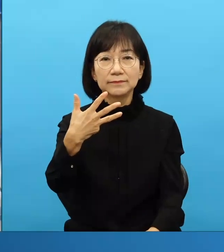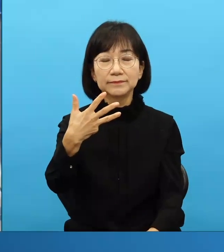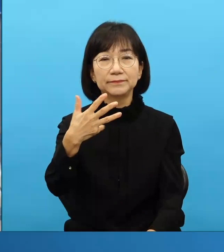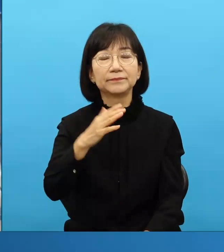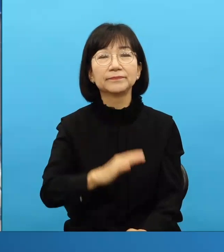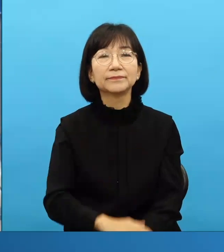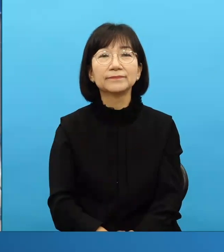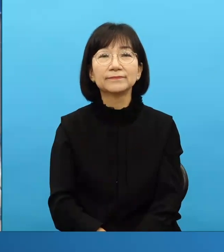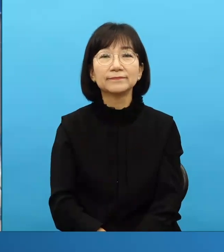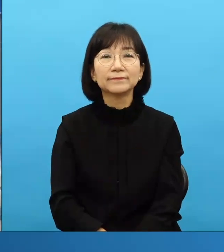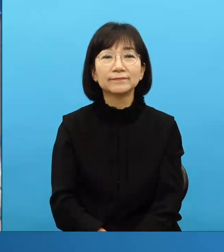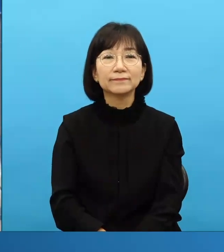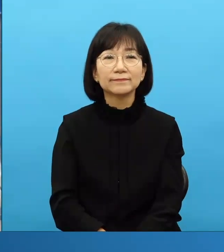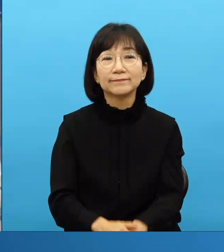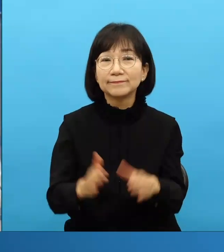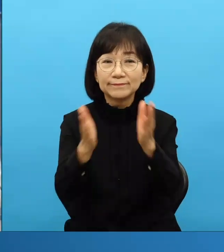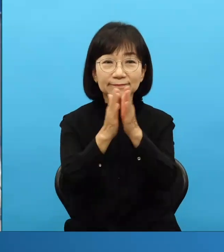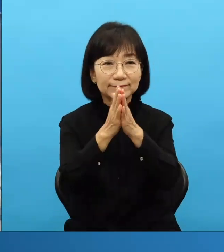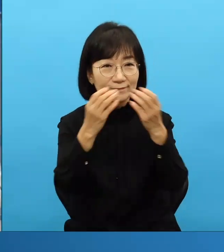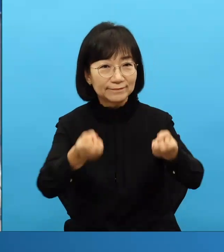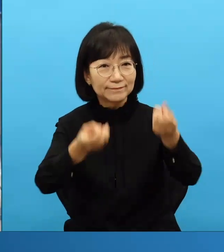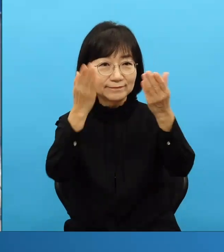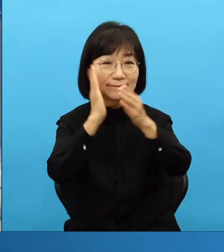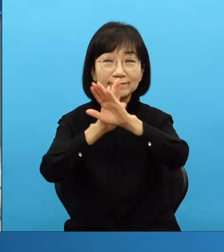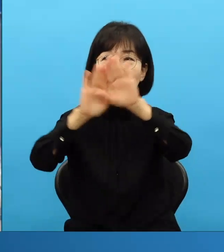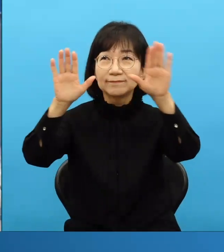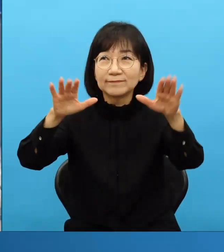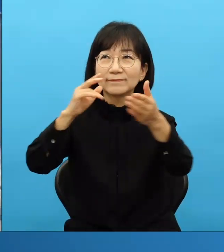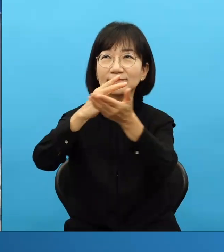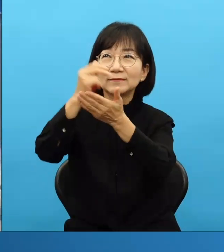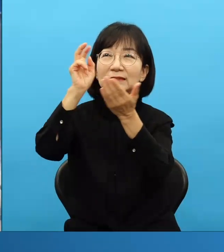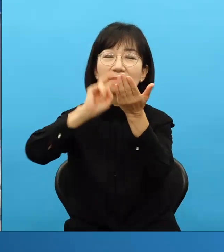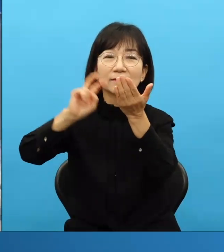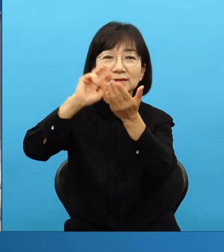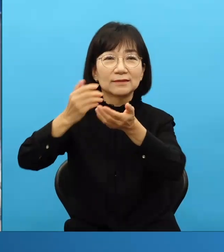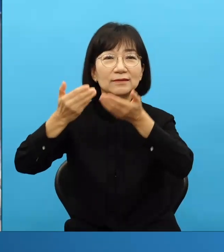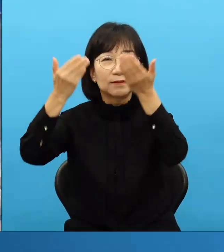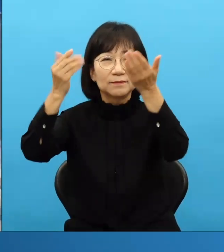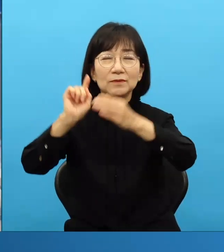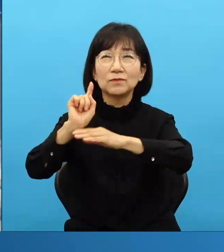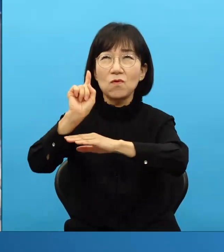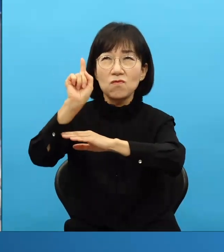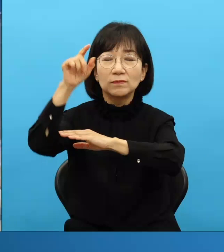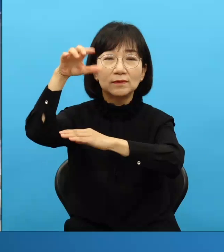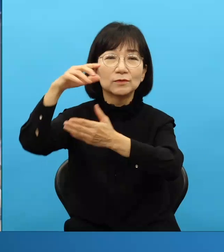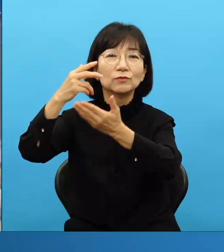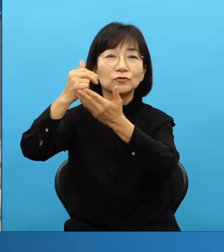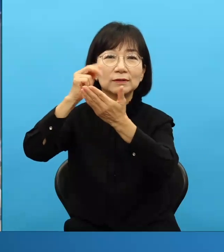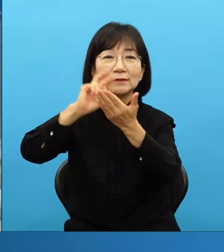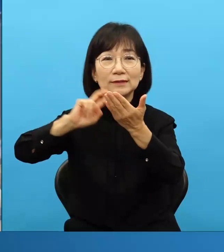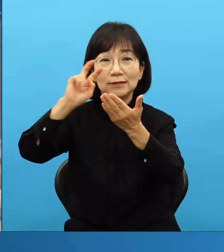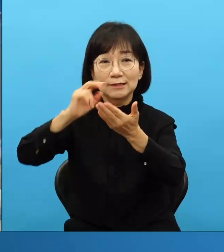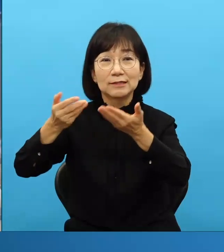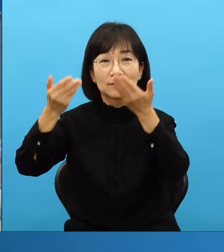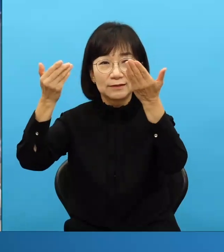148. 할렐루야 하늘에서 여호와를 찬양하며 높은 데서 그를 찬양할지어다.